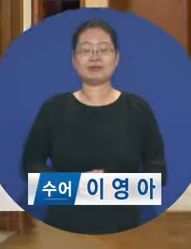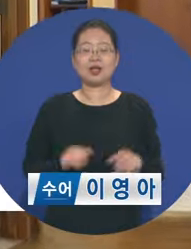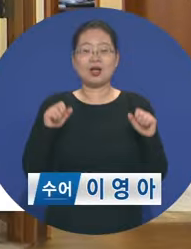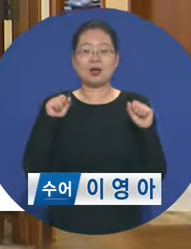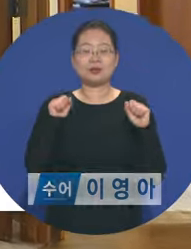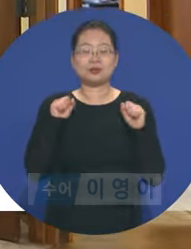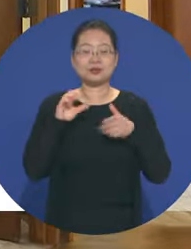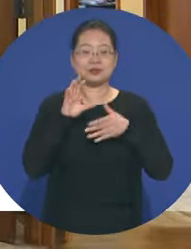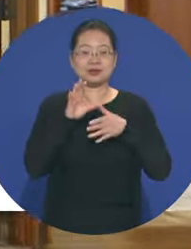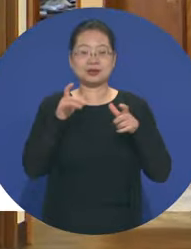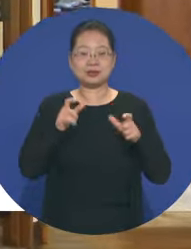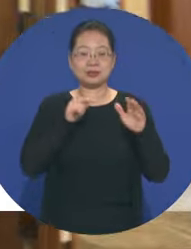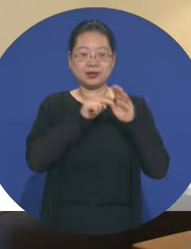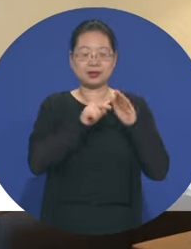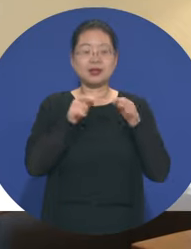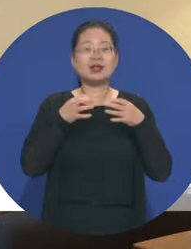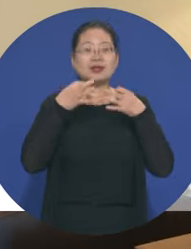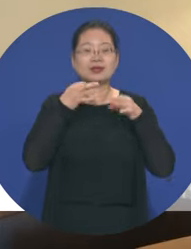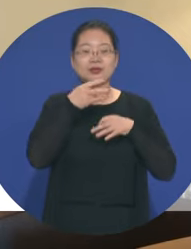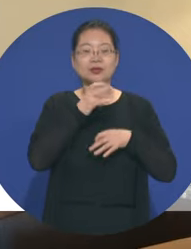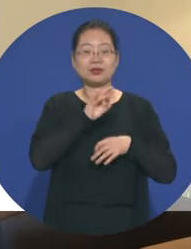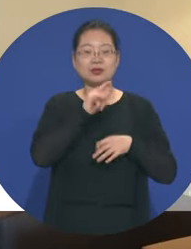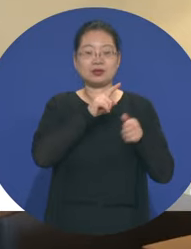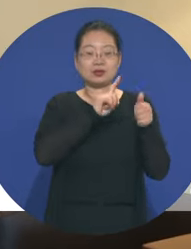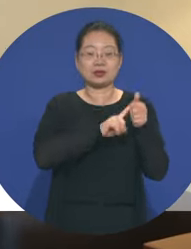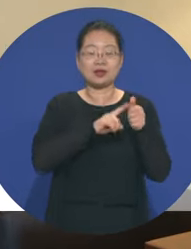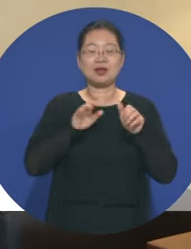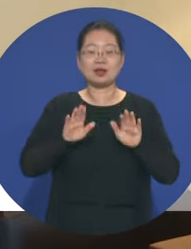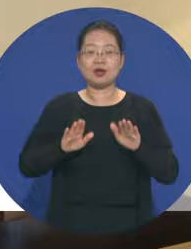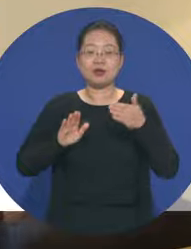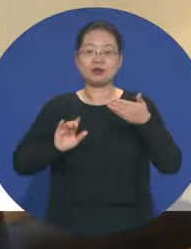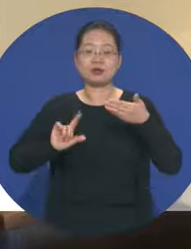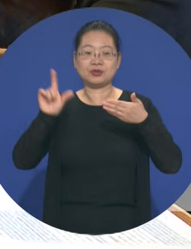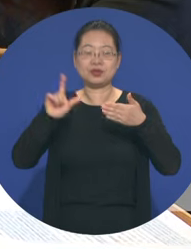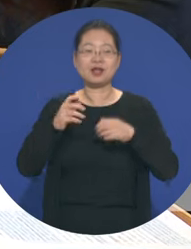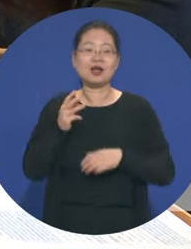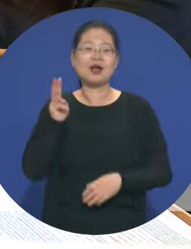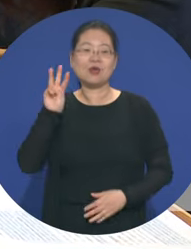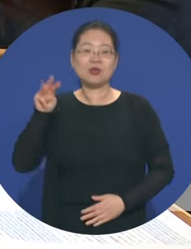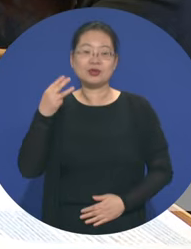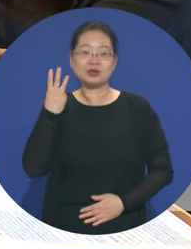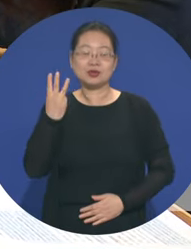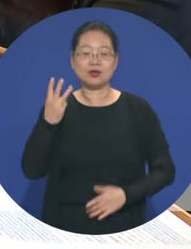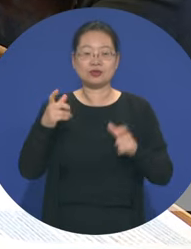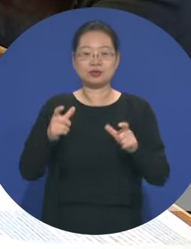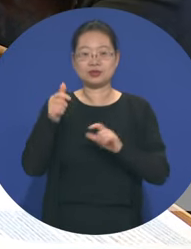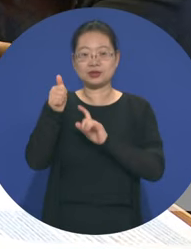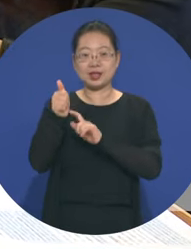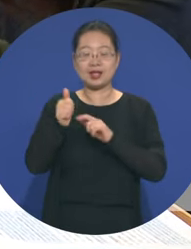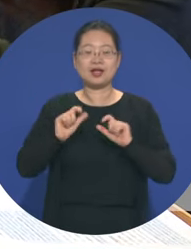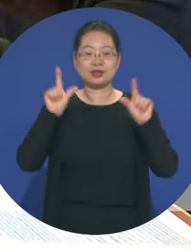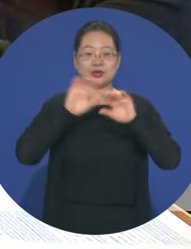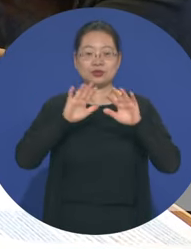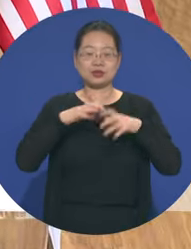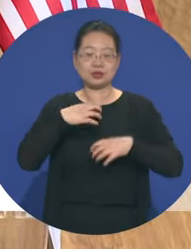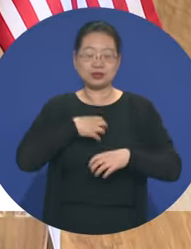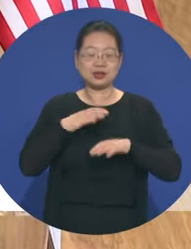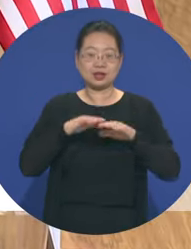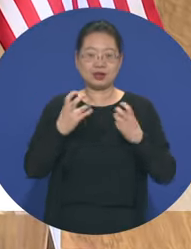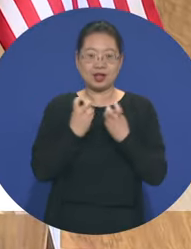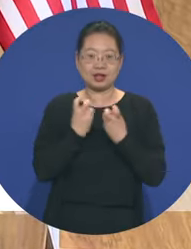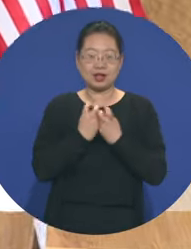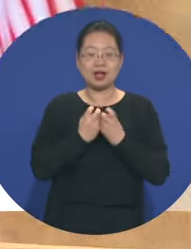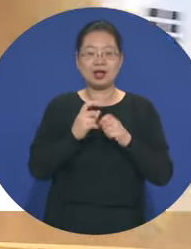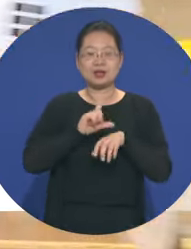북미지역을 방문 중인 김동현 경기도지사가 현재 시가 9일 제인리 워싱턴 주지사와 기후위기 대응 관련 지방정부의 리더십과